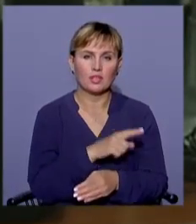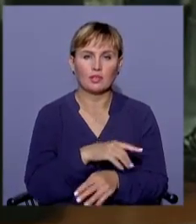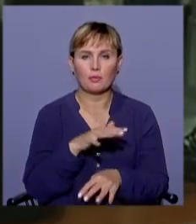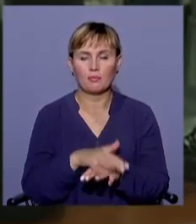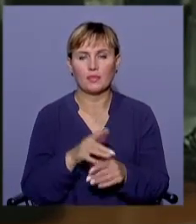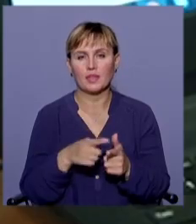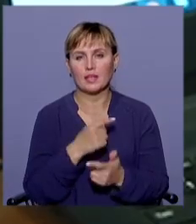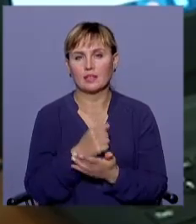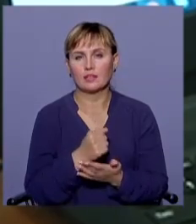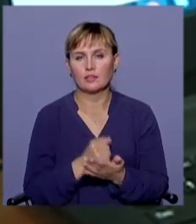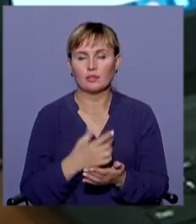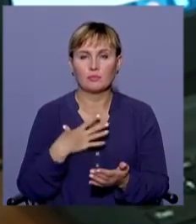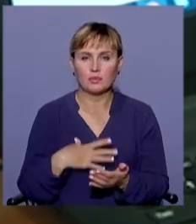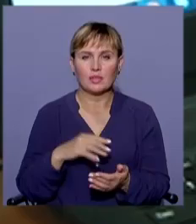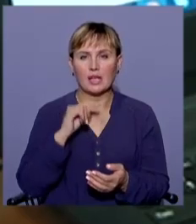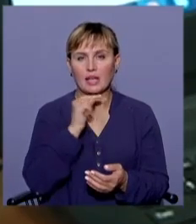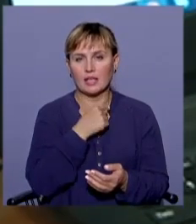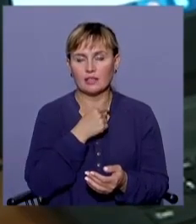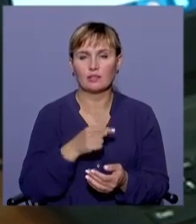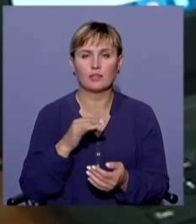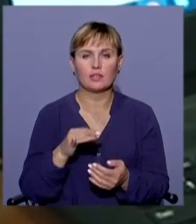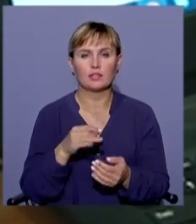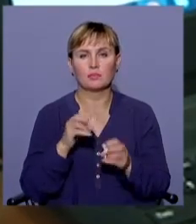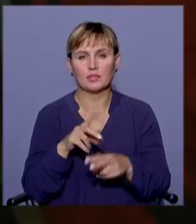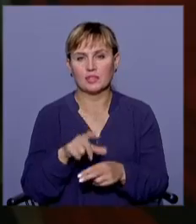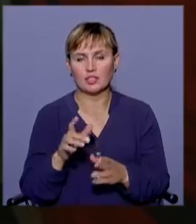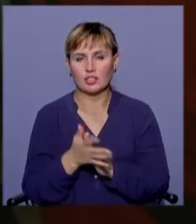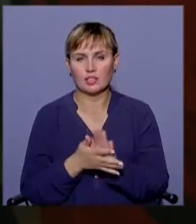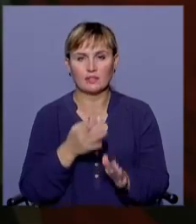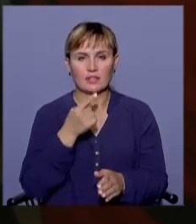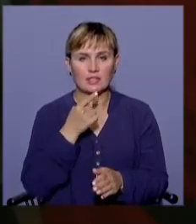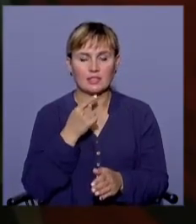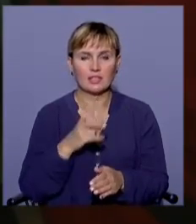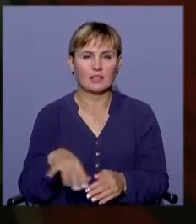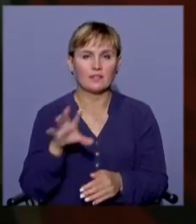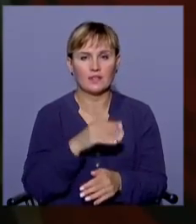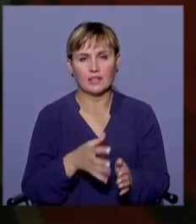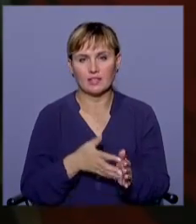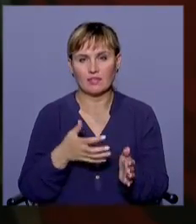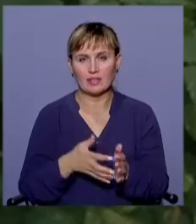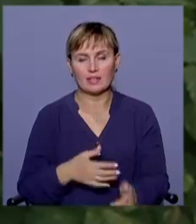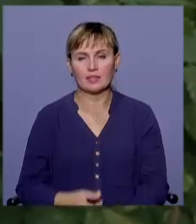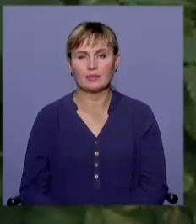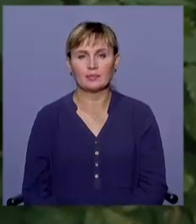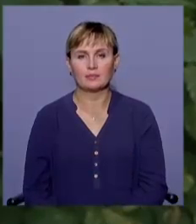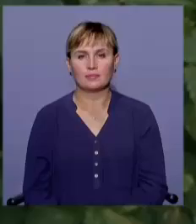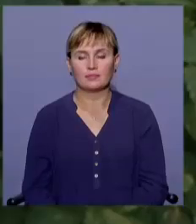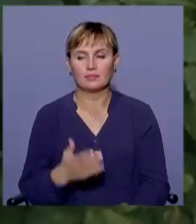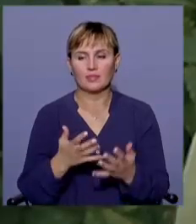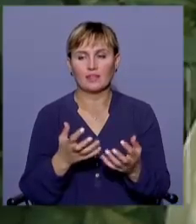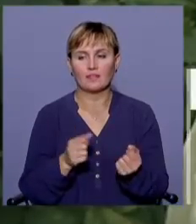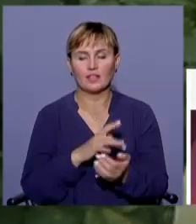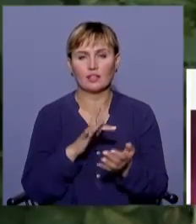или к нотариусу приходится экономить. К тому же специалистов жестового языка на всех не хватает. Если взять город